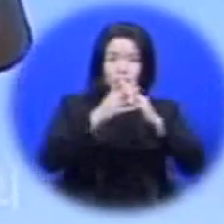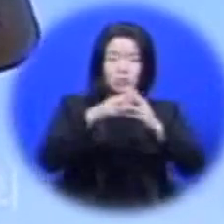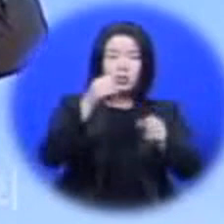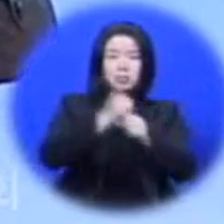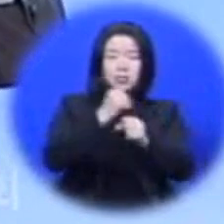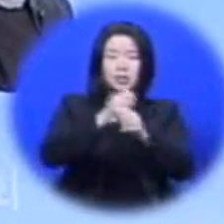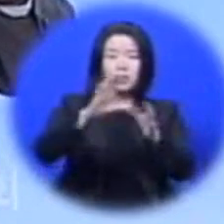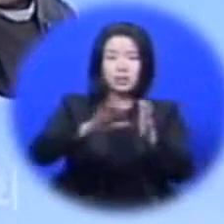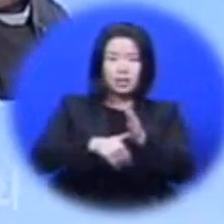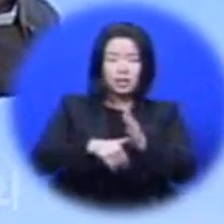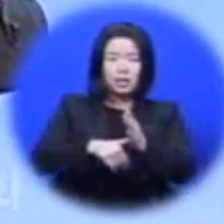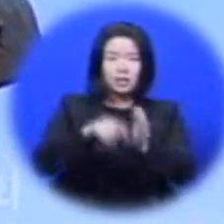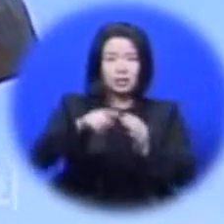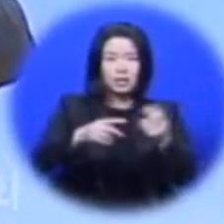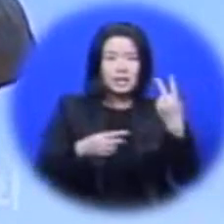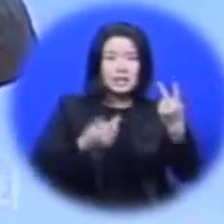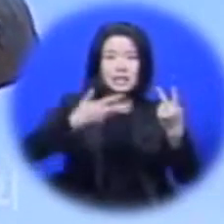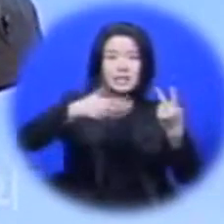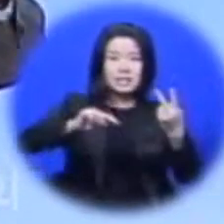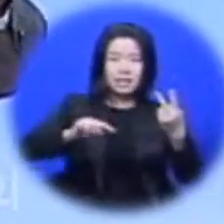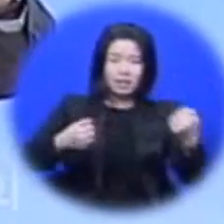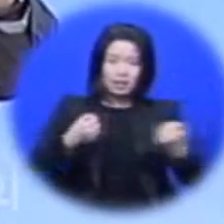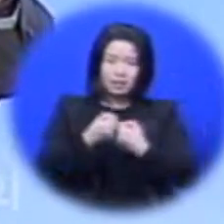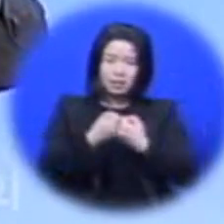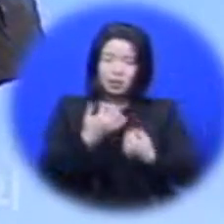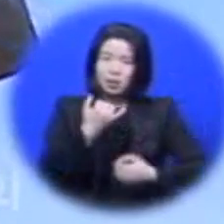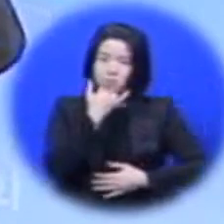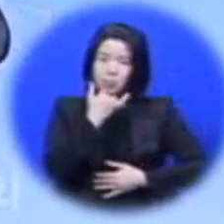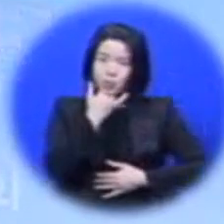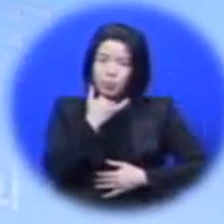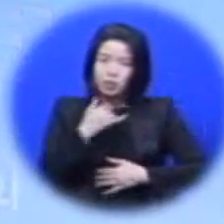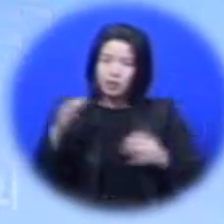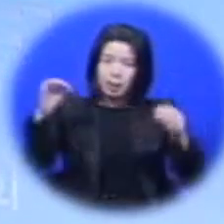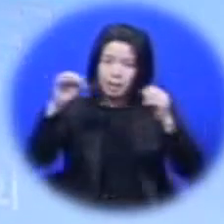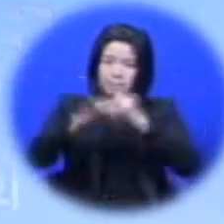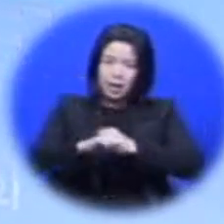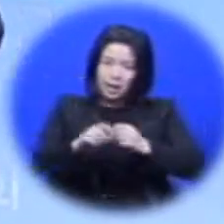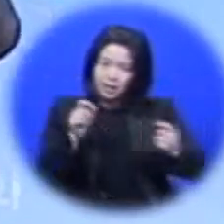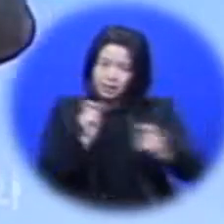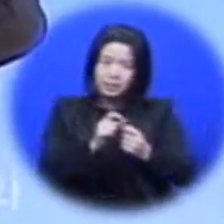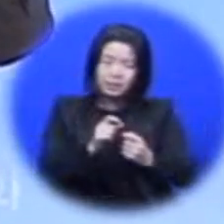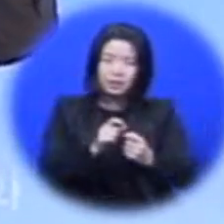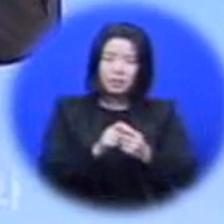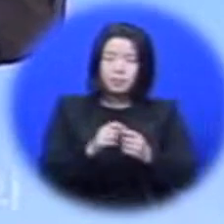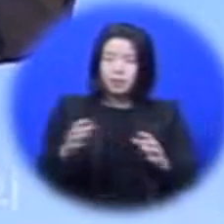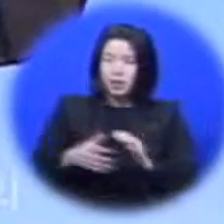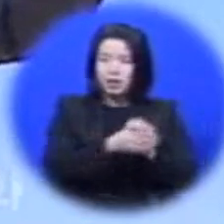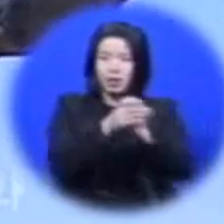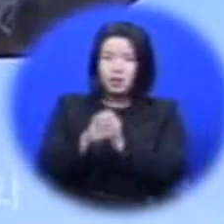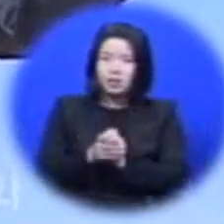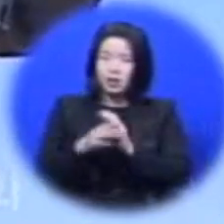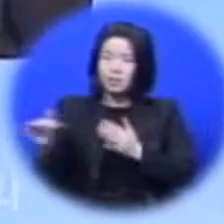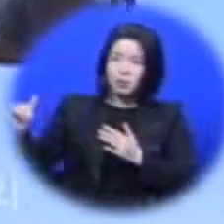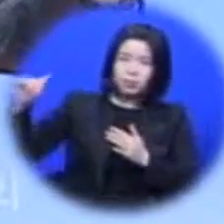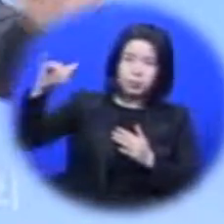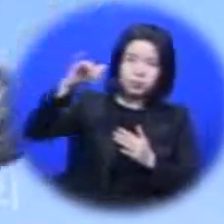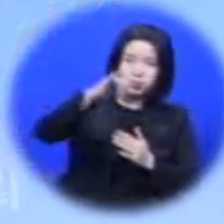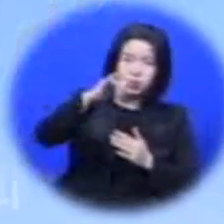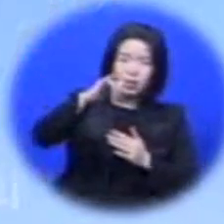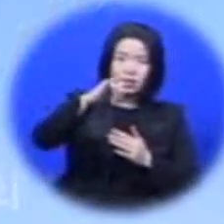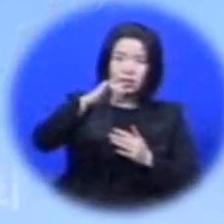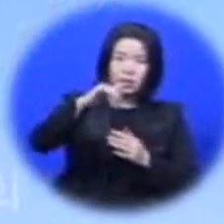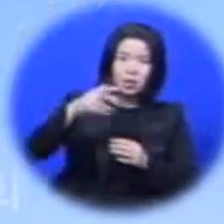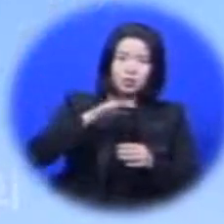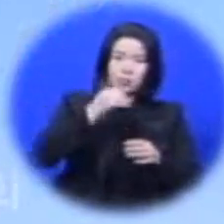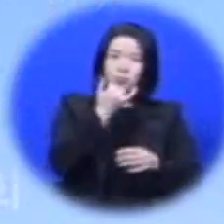그때가 2차 대전 말 독일이 이제 완전히 패망 직전에 연합군 비행기들이 독일 전역을 그냥 폭격하고